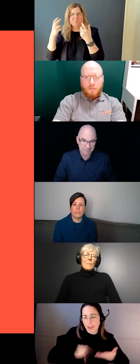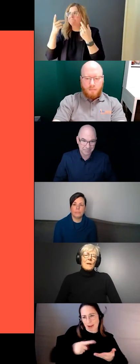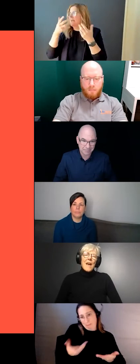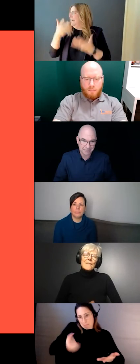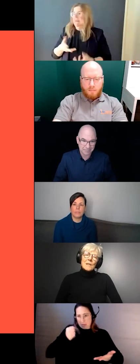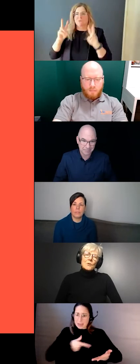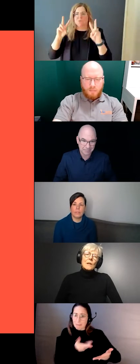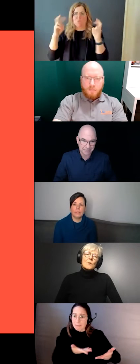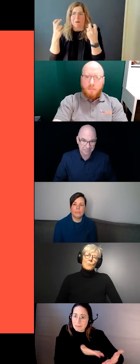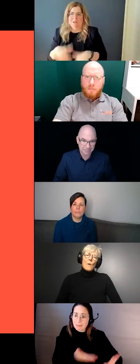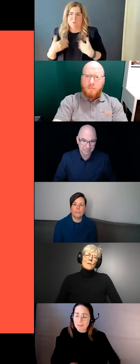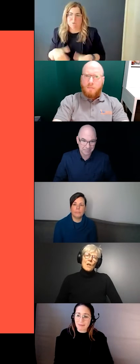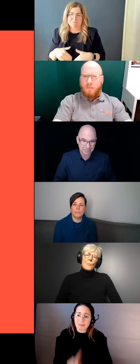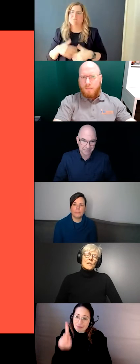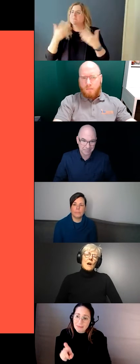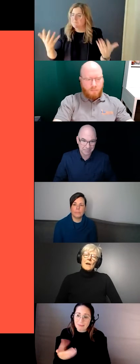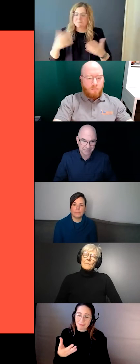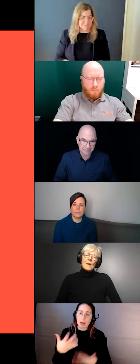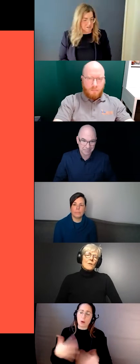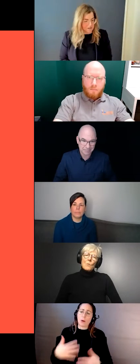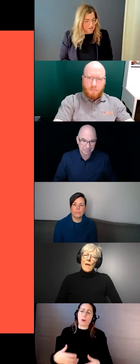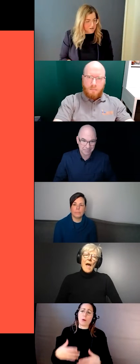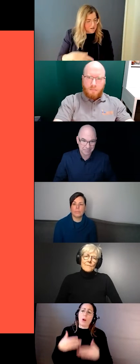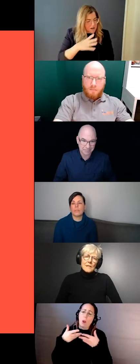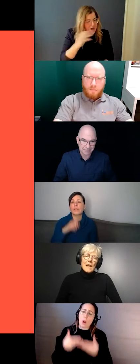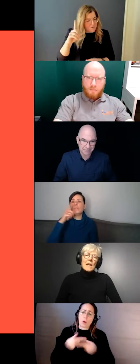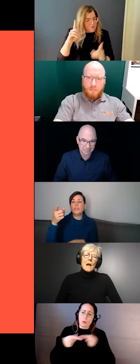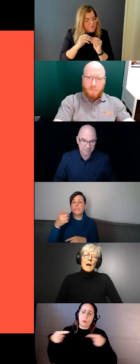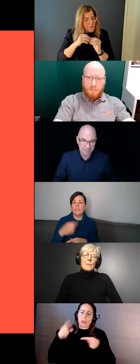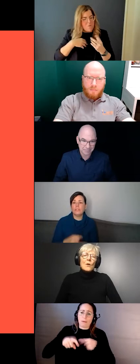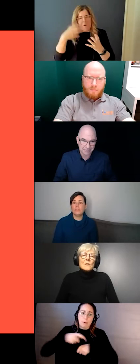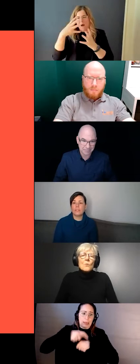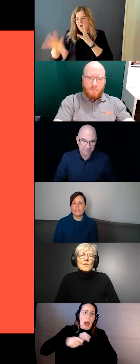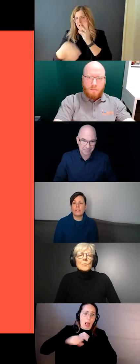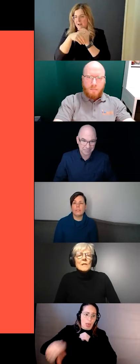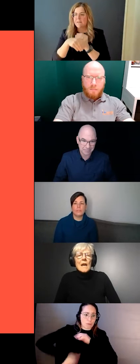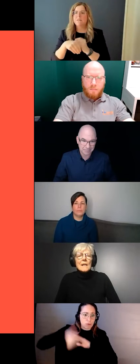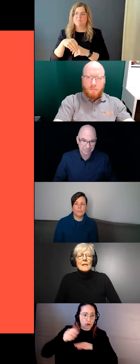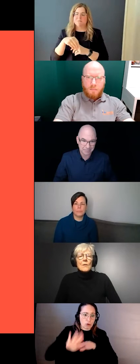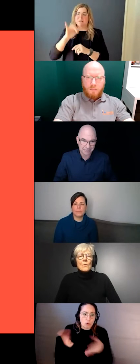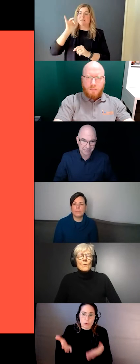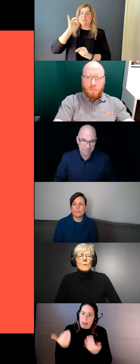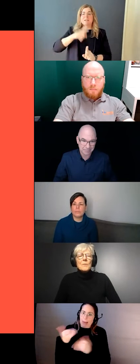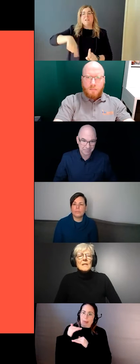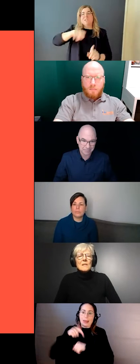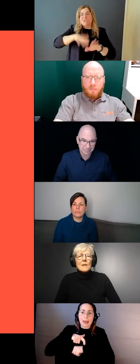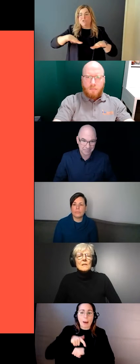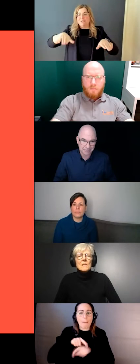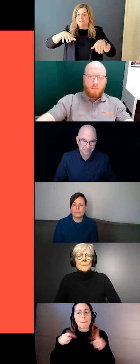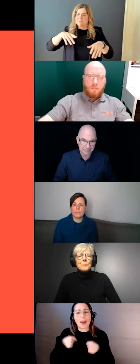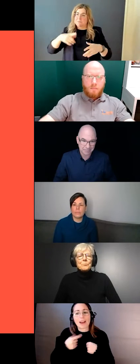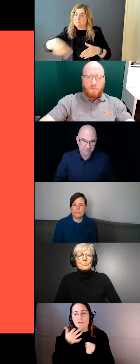c'est un sujet assez lourd qui exige beaucoup plus de temps que nous avons présentement aujourd'hui, mais je veux rajouter une autre pièce